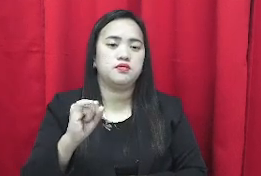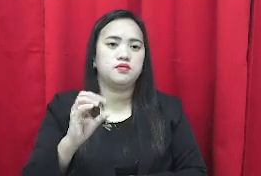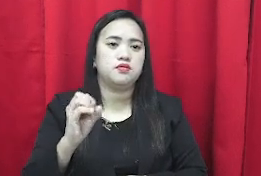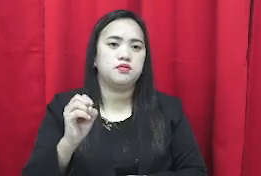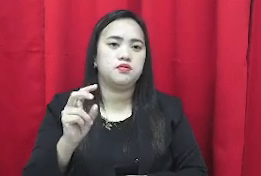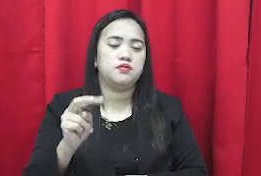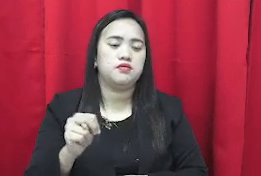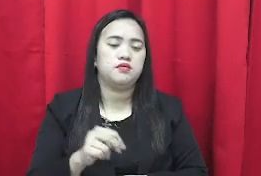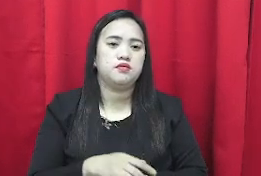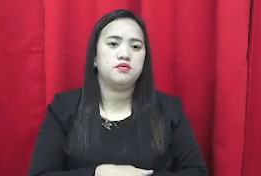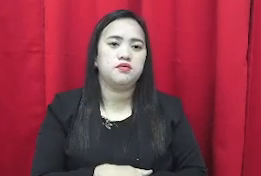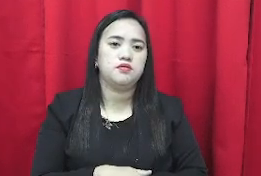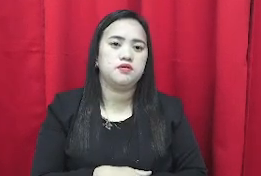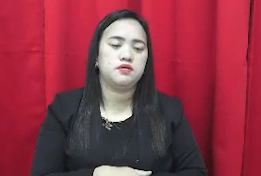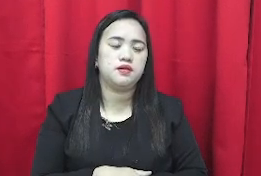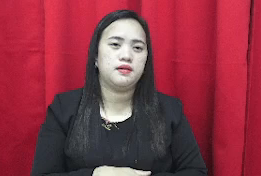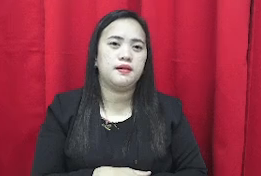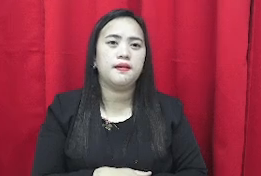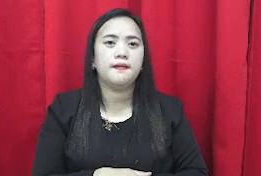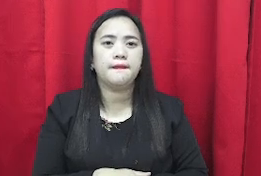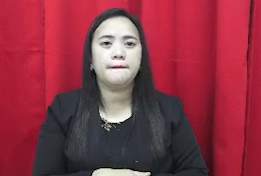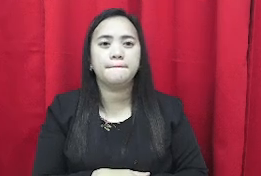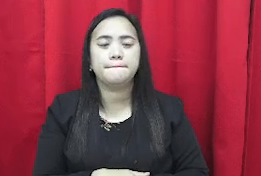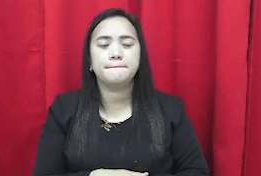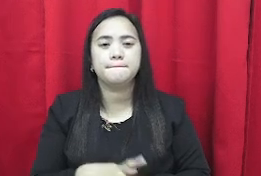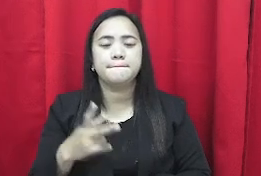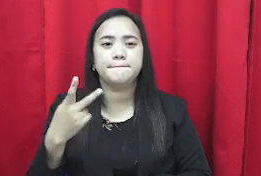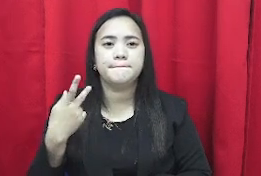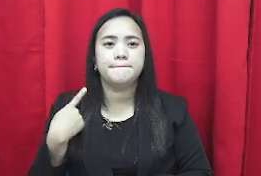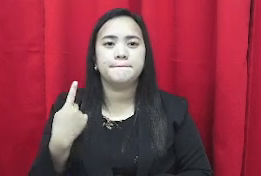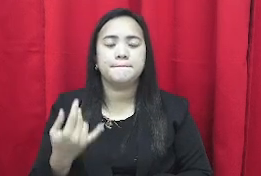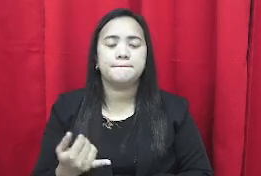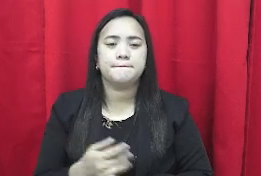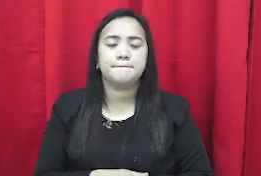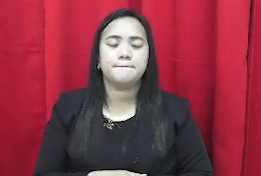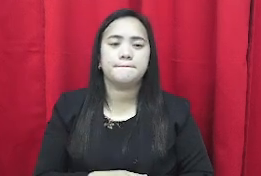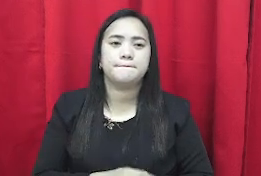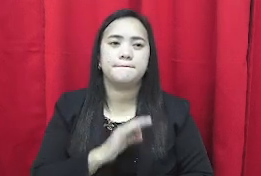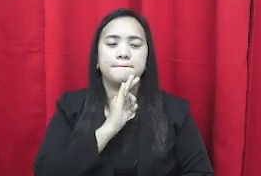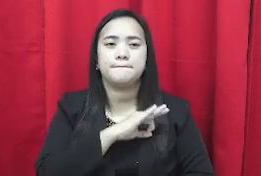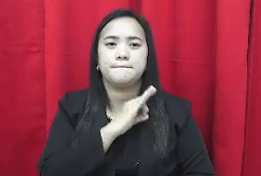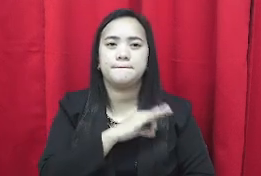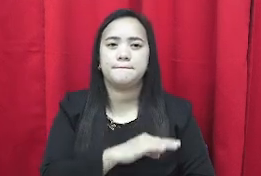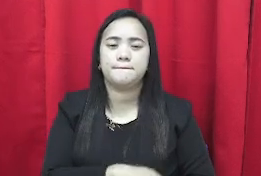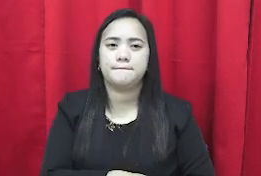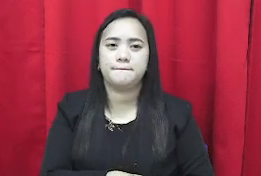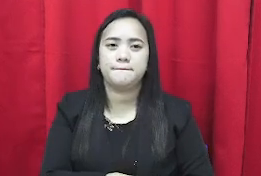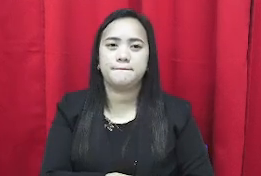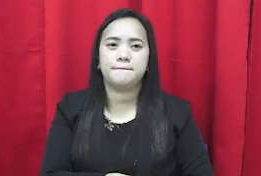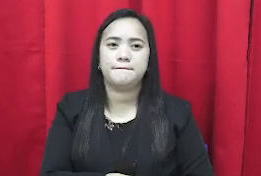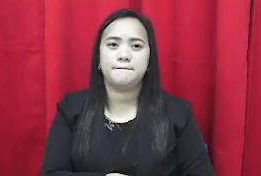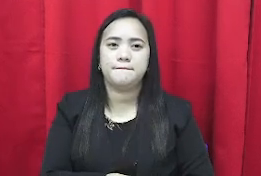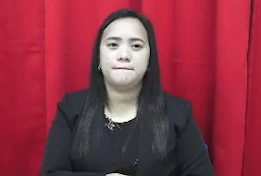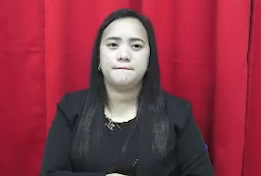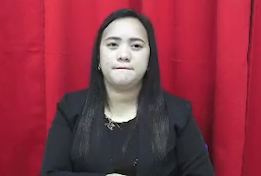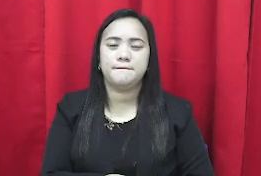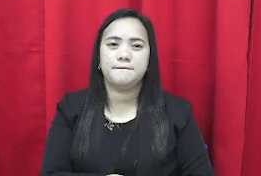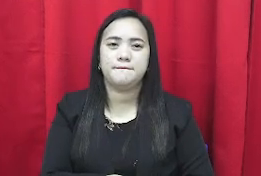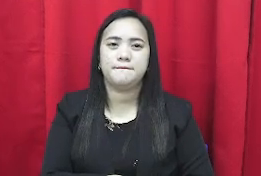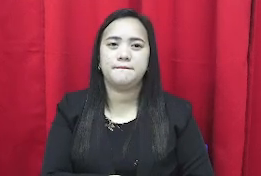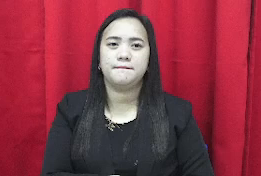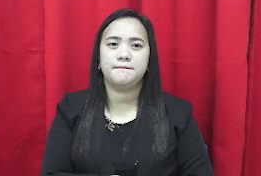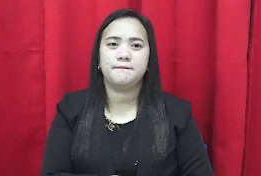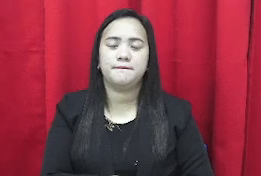kalsada ' ba kasi pakinabangan na naman pakinabangan na maging praktical na bag bayani ba bayani pa nasa libigan ng bayani si